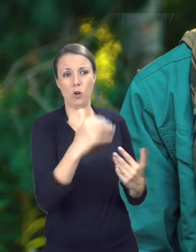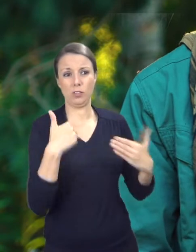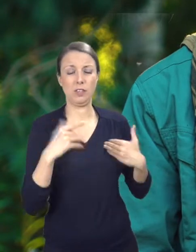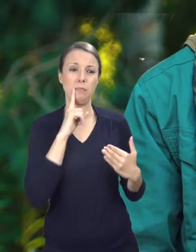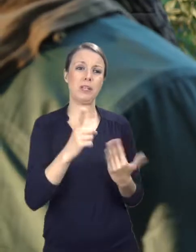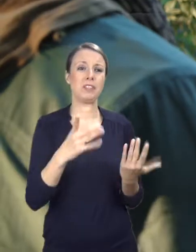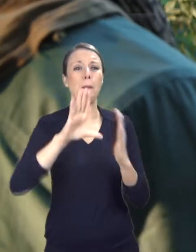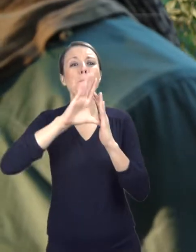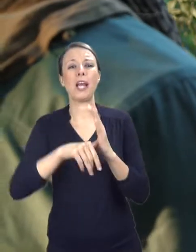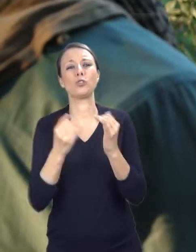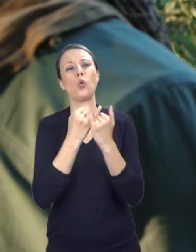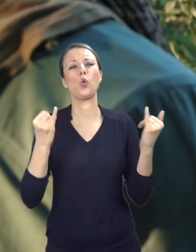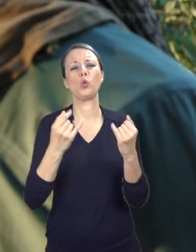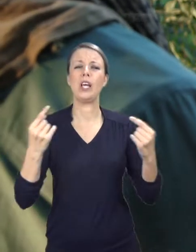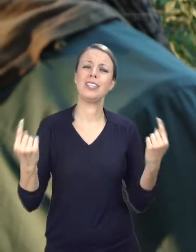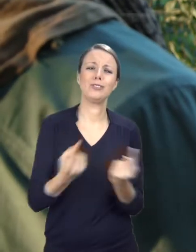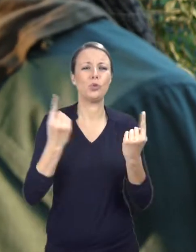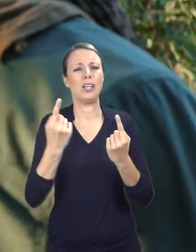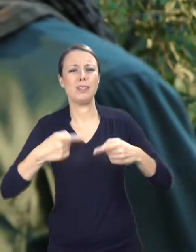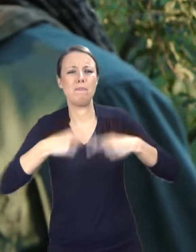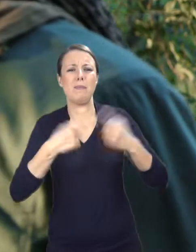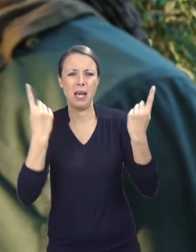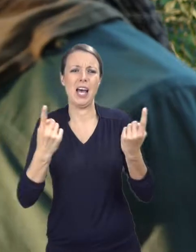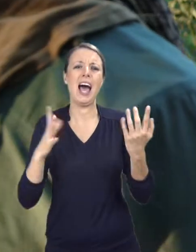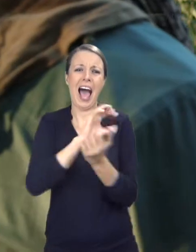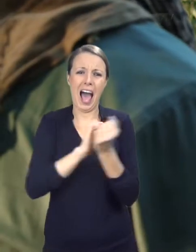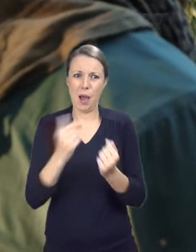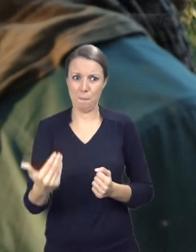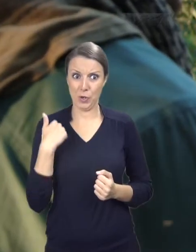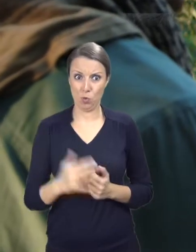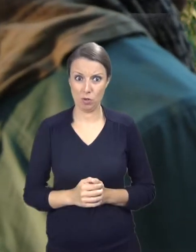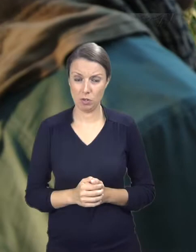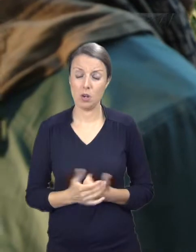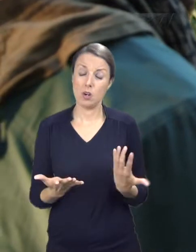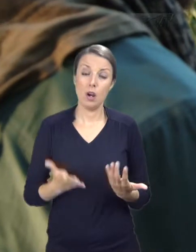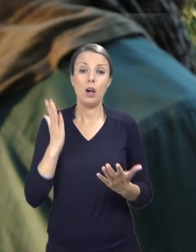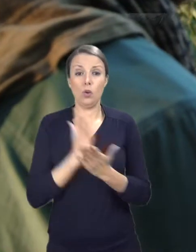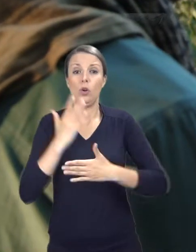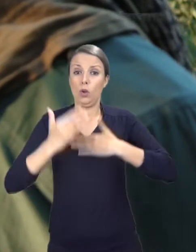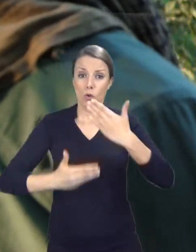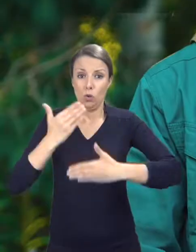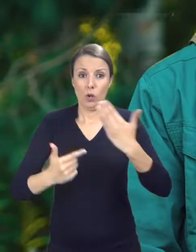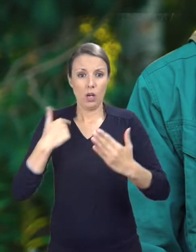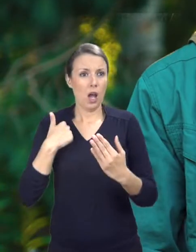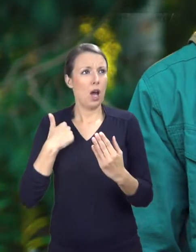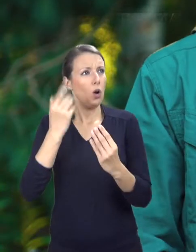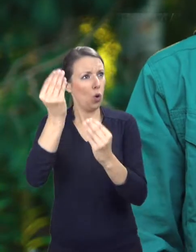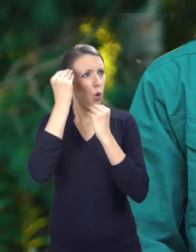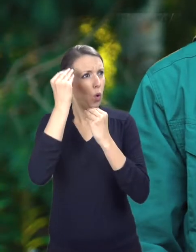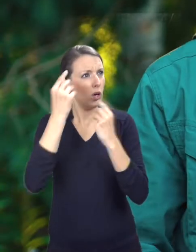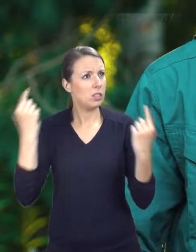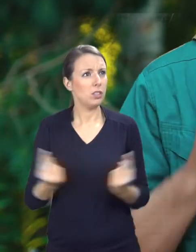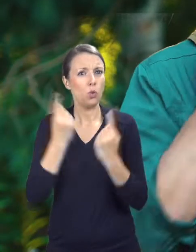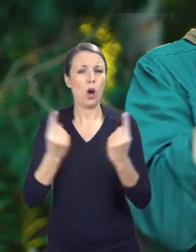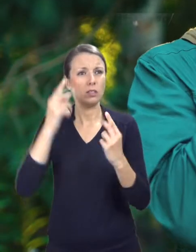było co niemiara. Gdzieś przyszedł w końcu taki moment już po którymś razie, że nauczyłem się po prostu rozpoznawać